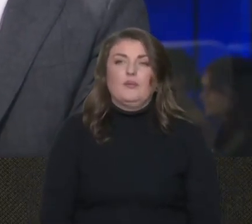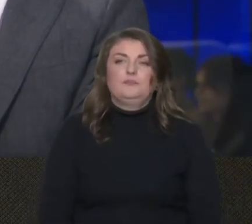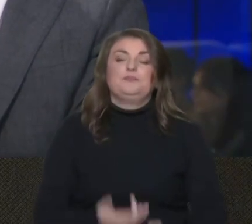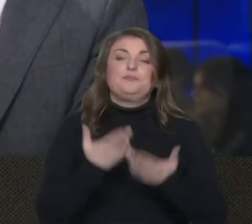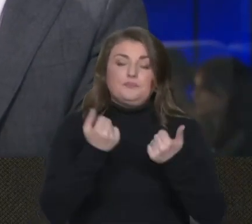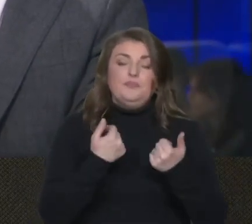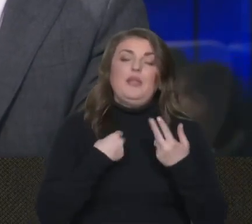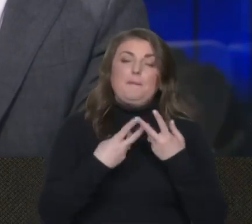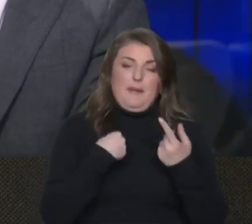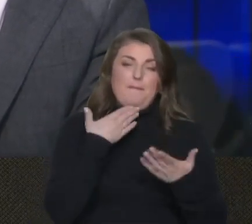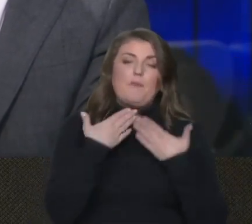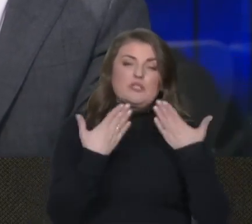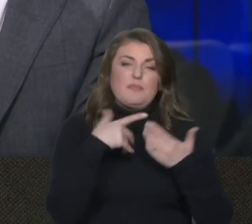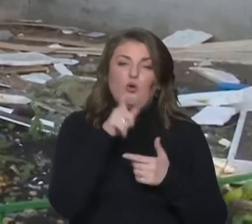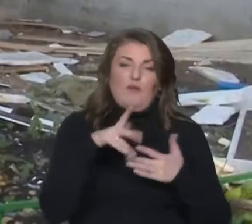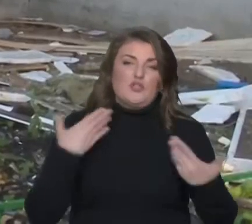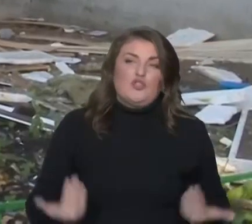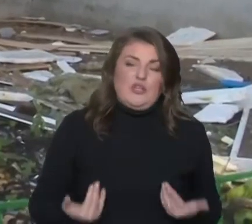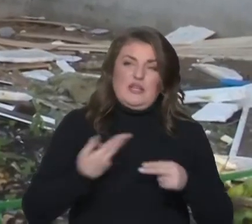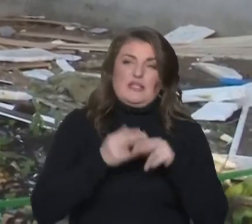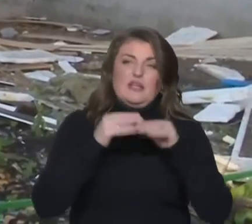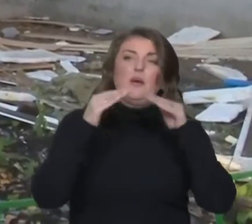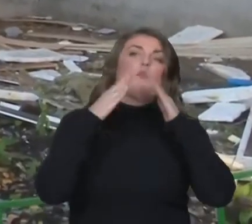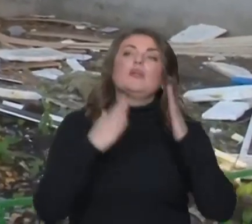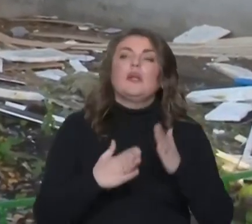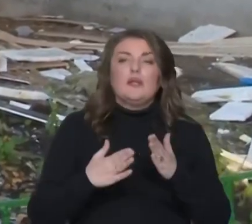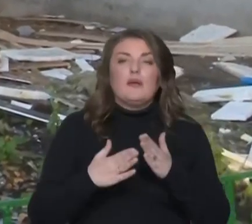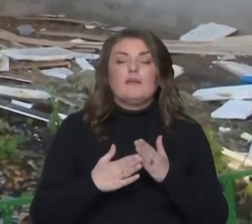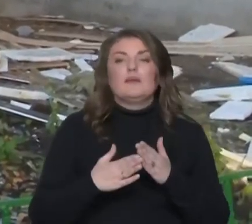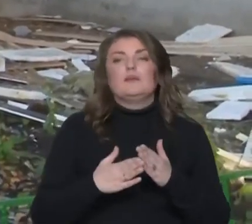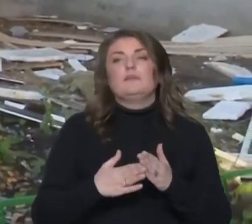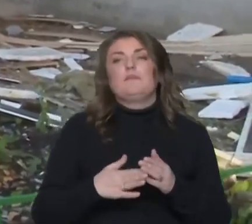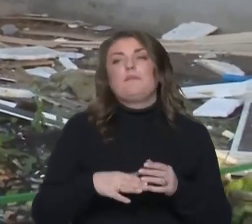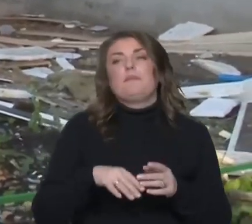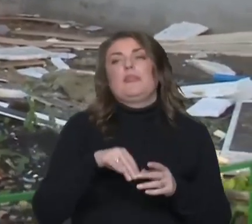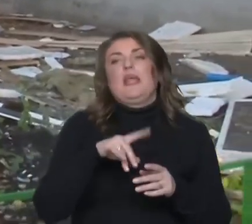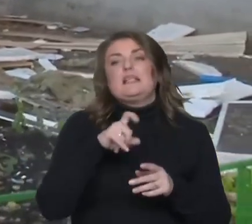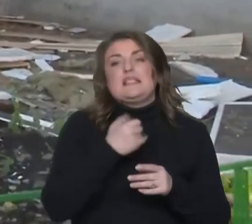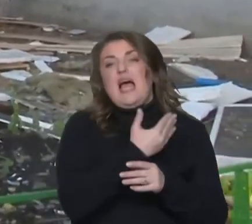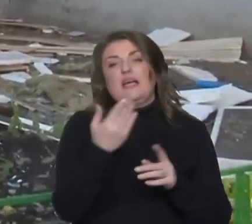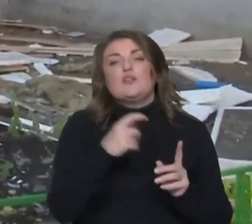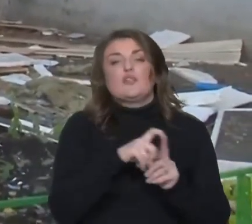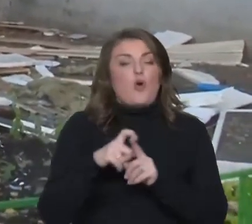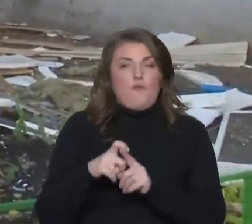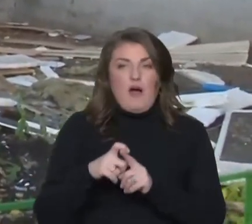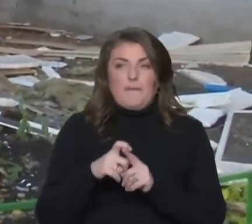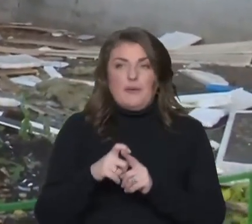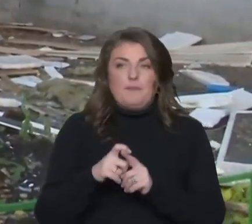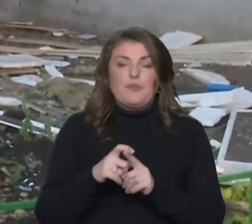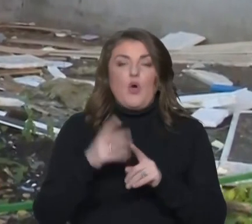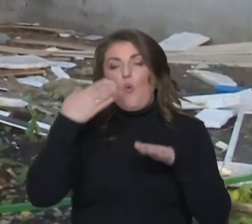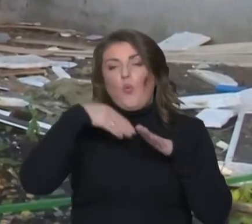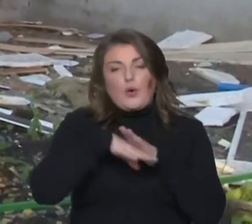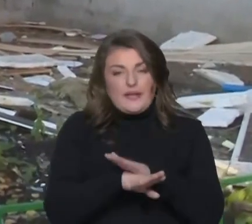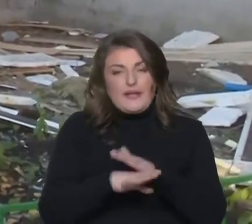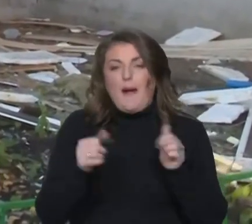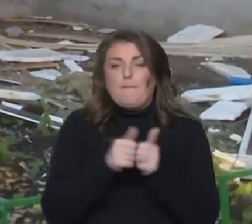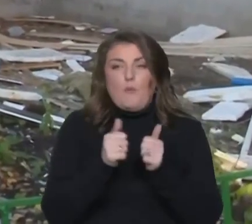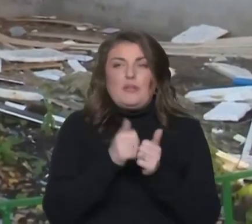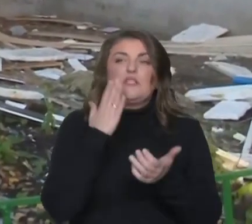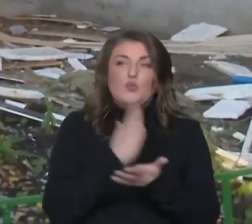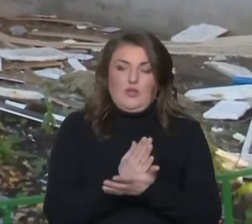Так, ми поспілкувалися з жителями цих будинків. За їх словами, власне, укриття поблизу